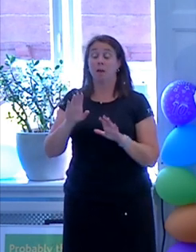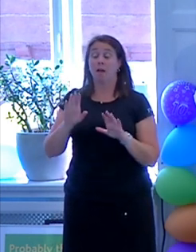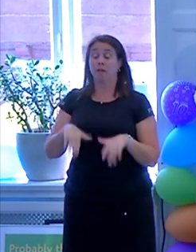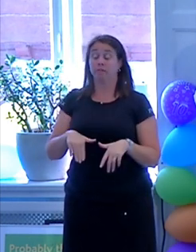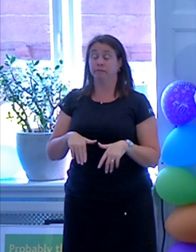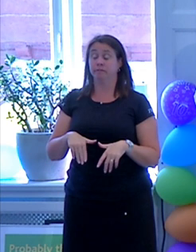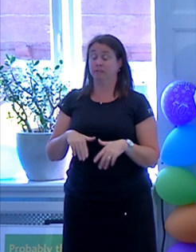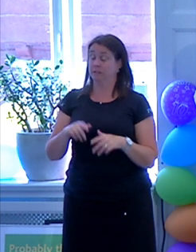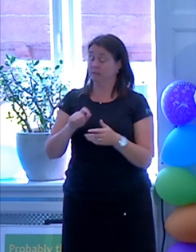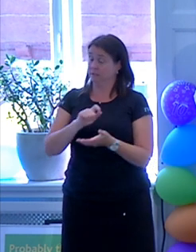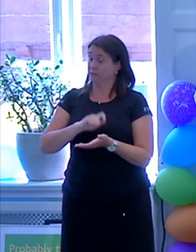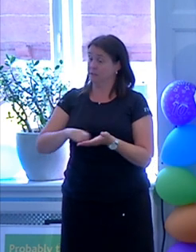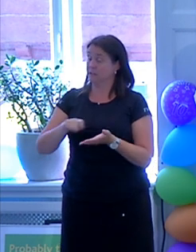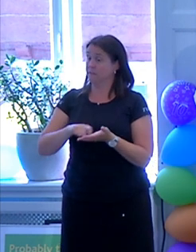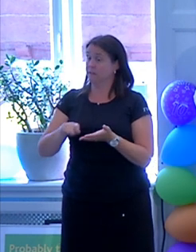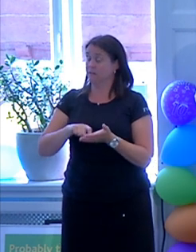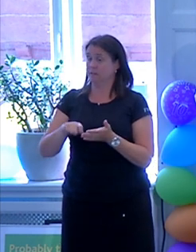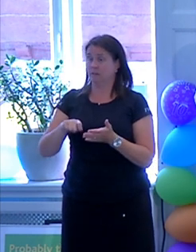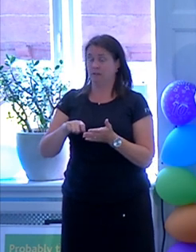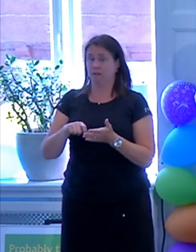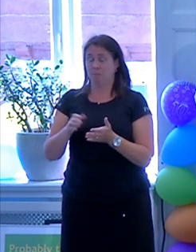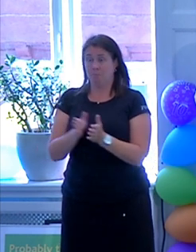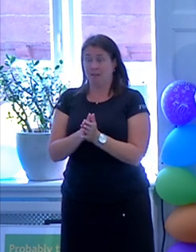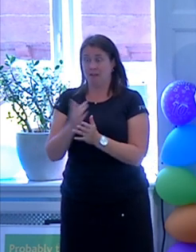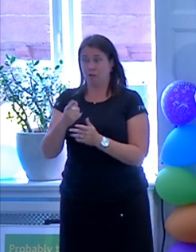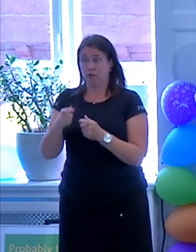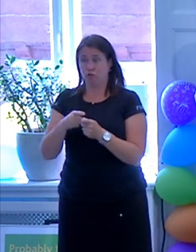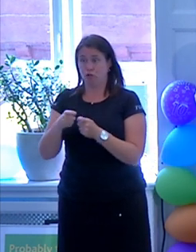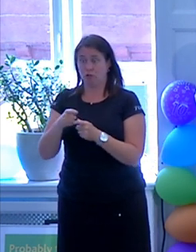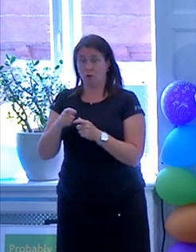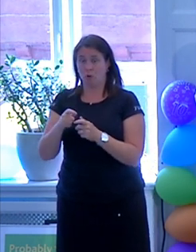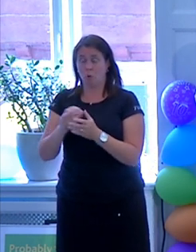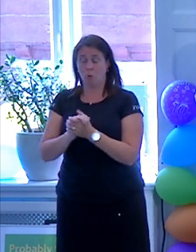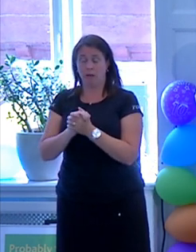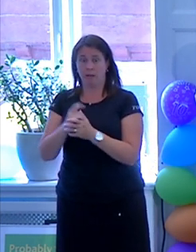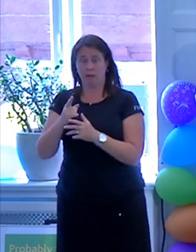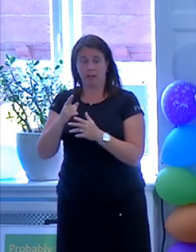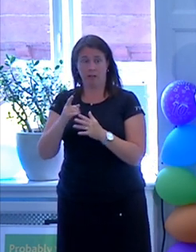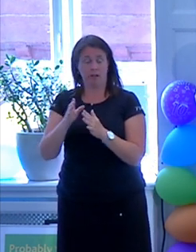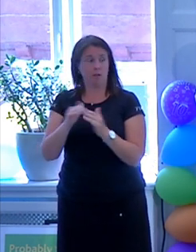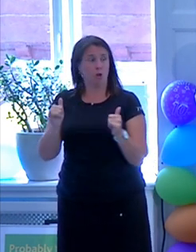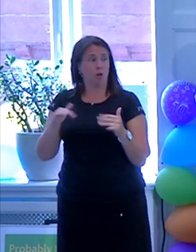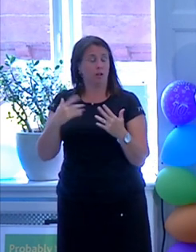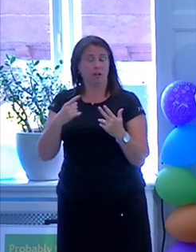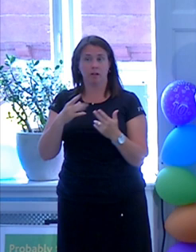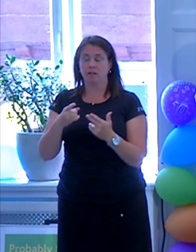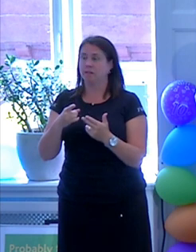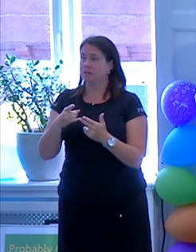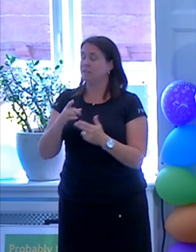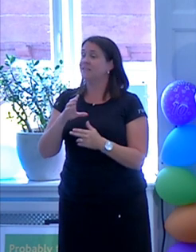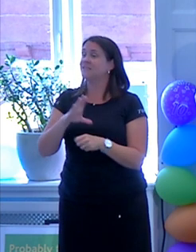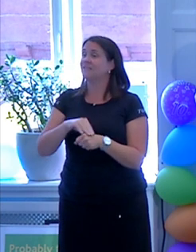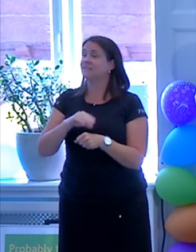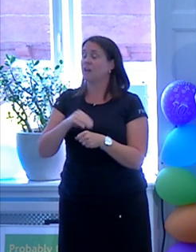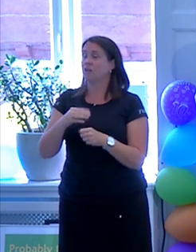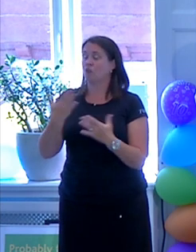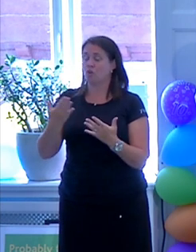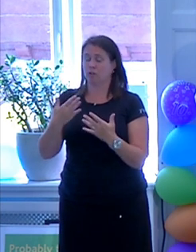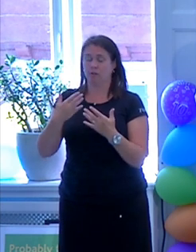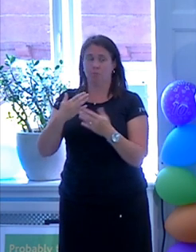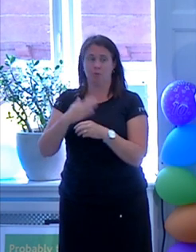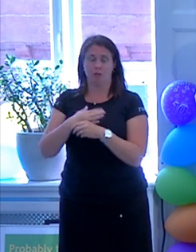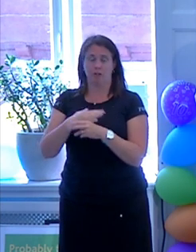dina liberala styrande kollegor i Malmö en debattartikel i Svenska Dagbladet med det konkreta förslaget att låta kommunerna